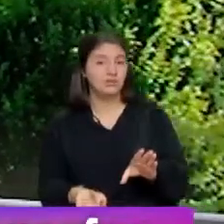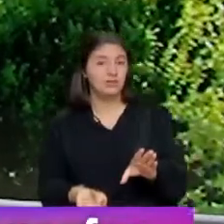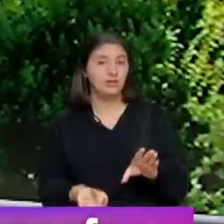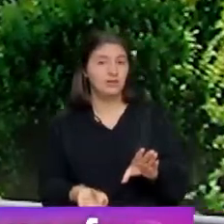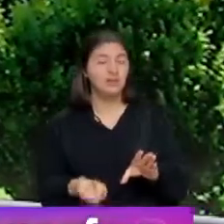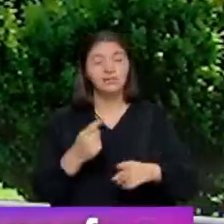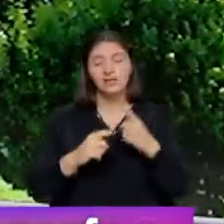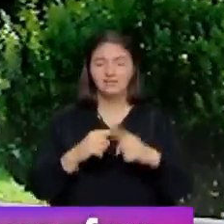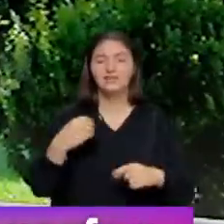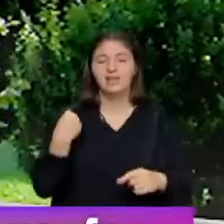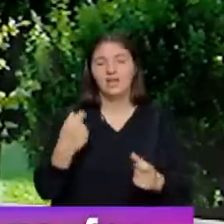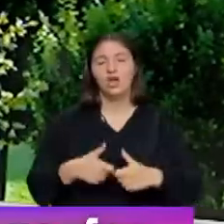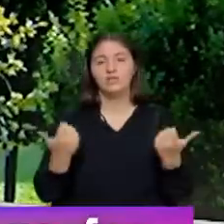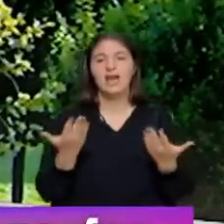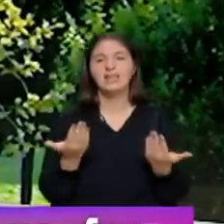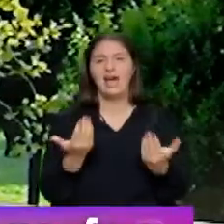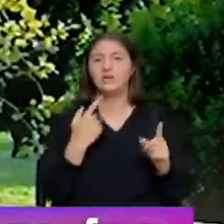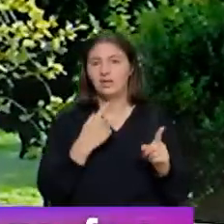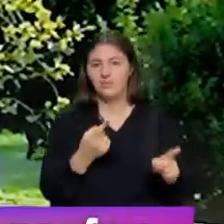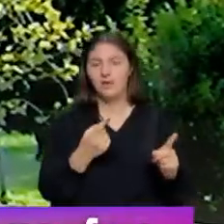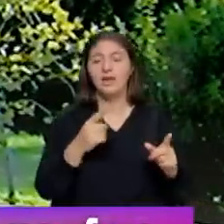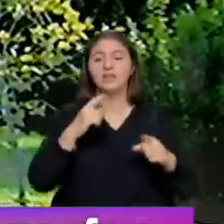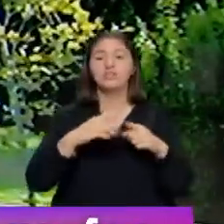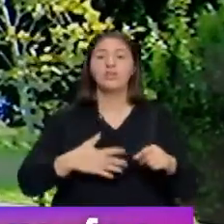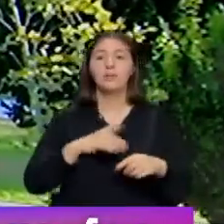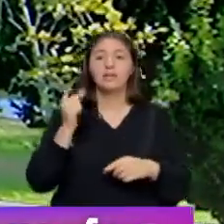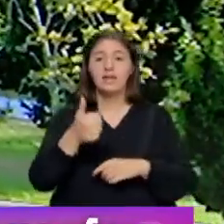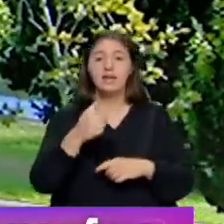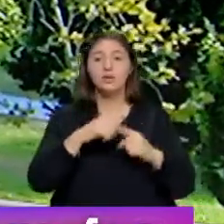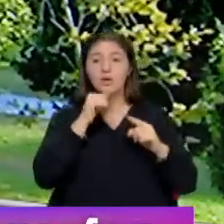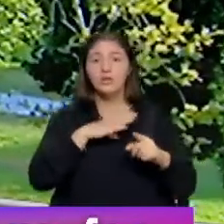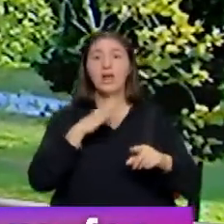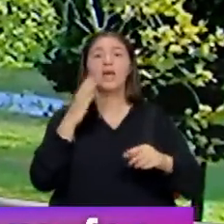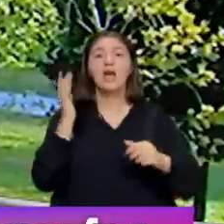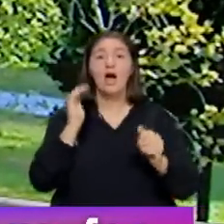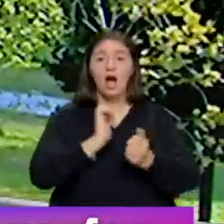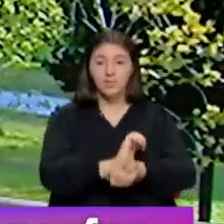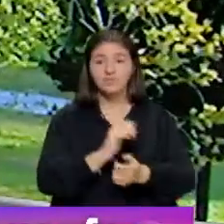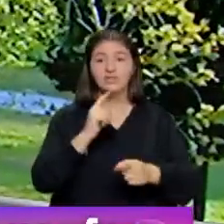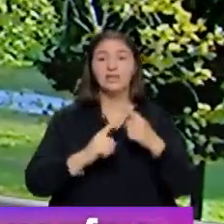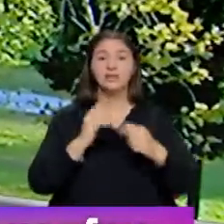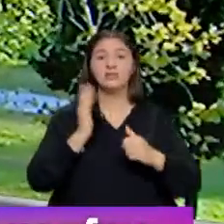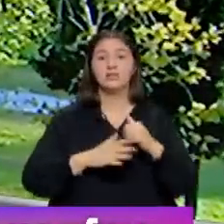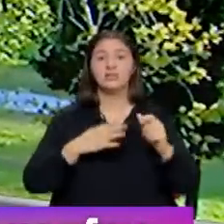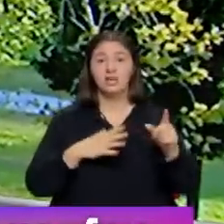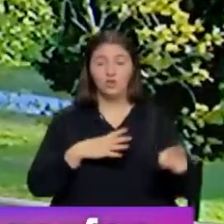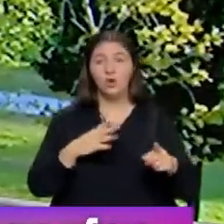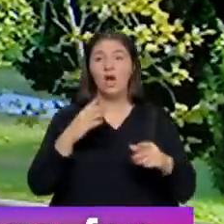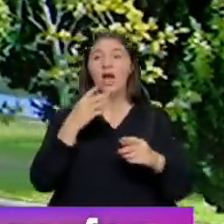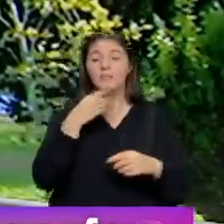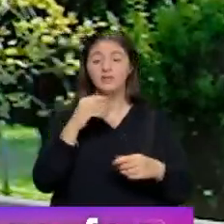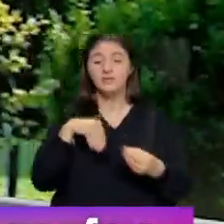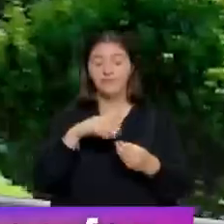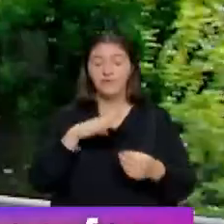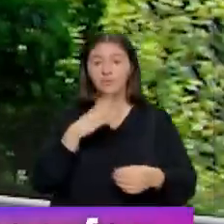siyaset yeni yeni gelişmeleri gibi CHP lideri Kılıçdaroğlu'na hapis ve siyasi yasak istendi Emekliye zam